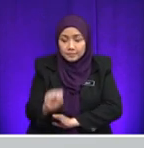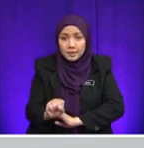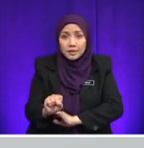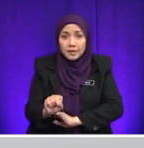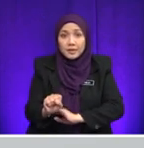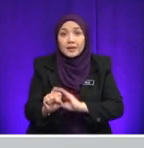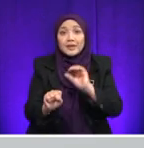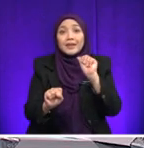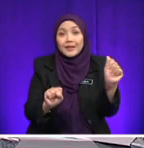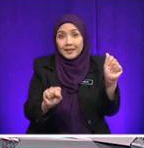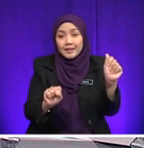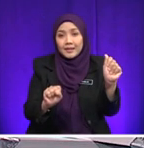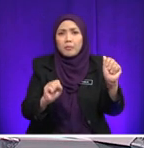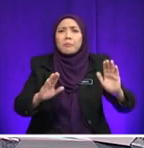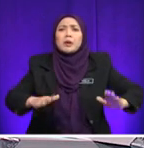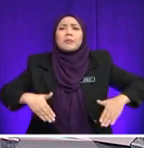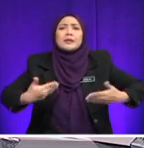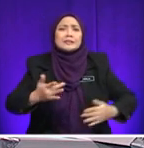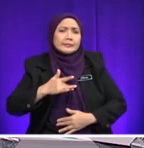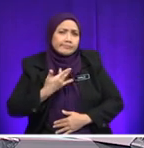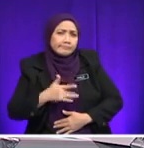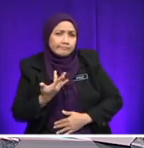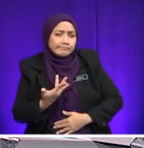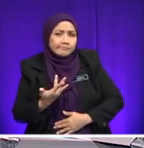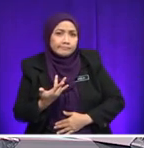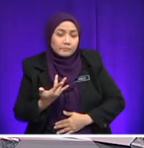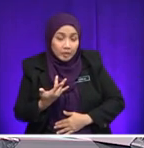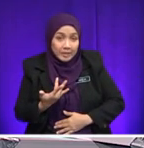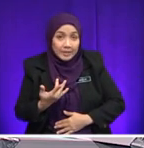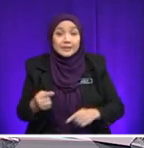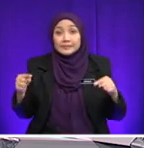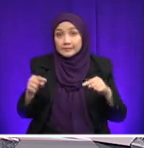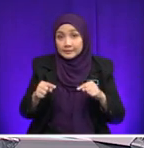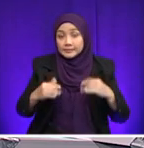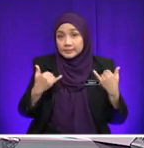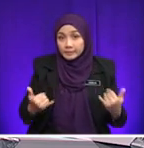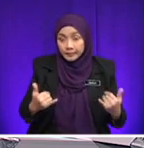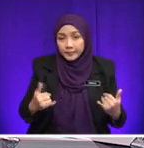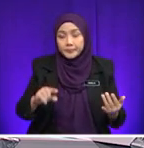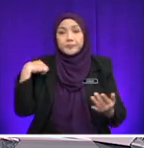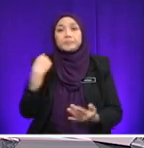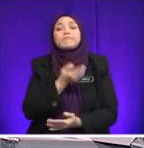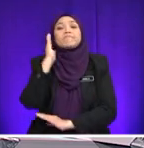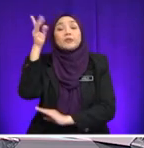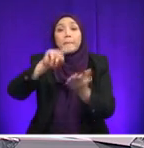e jadi di sini Kita akan menggunakan